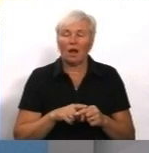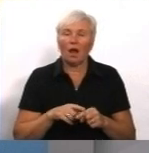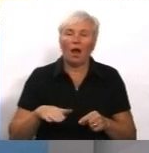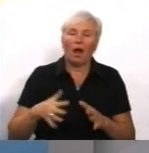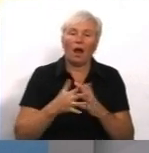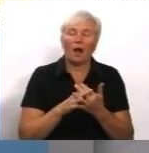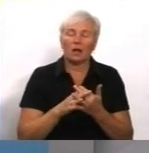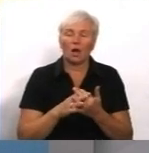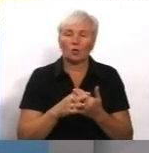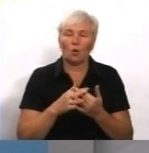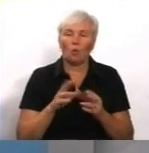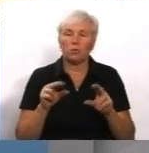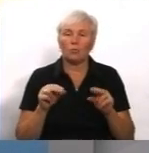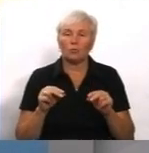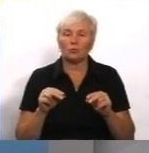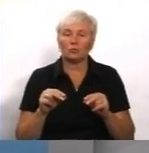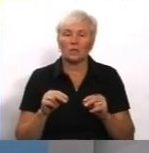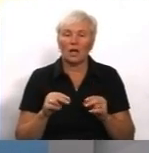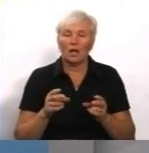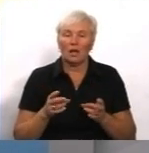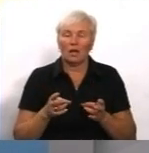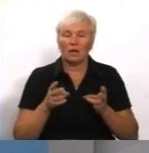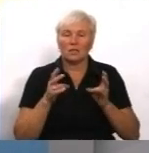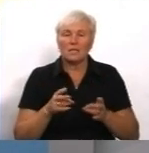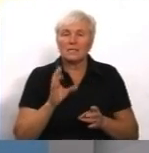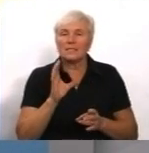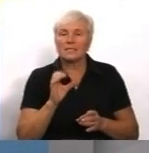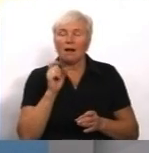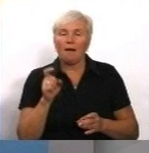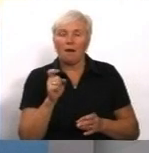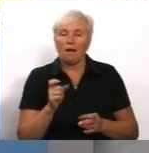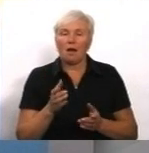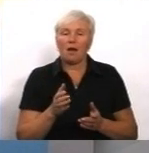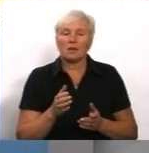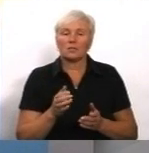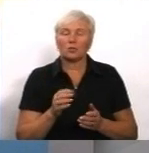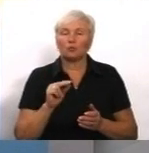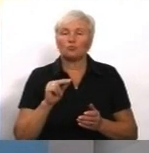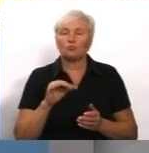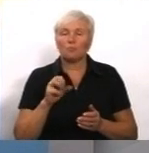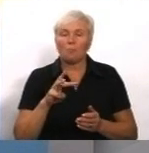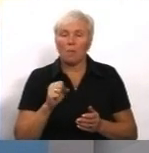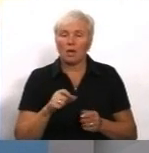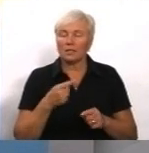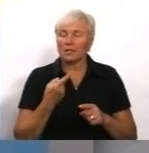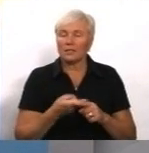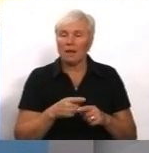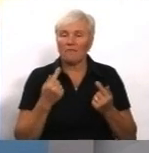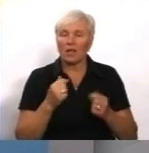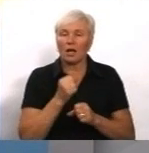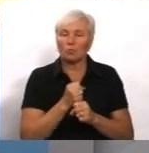загроза таких інфекцій, як сказ, як африканська чума свиней, це теж велика робота, яку